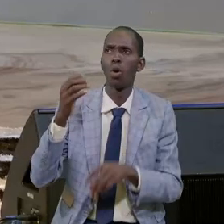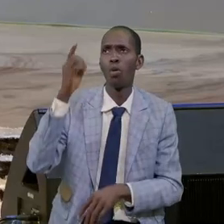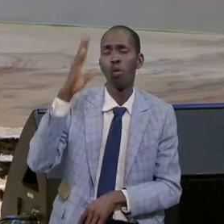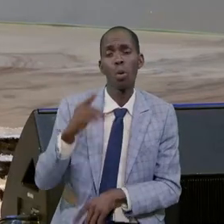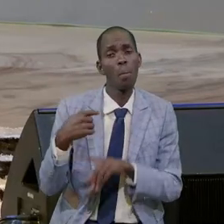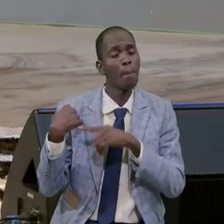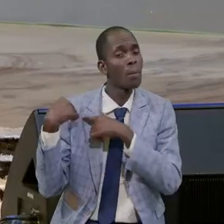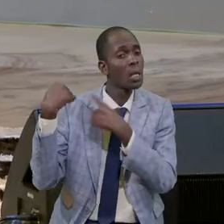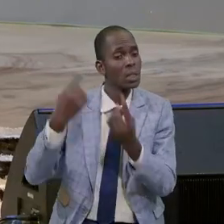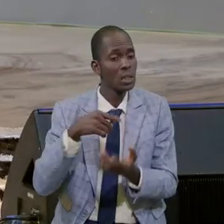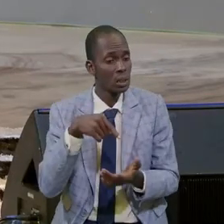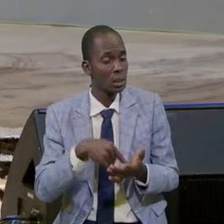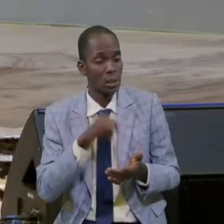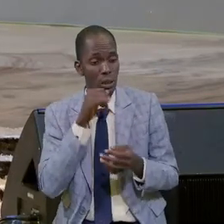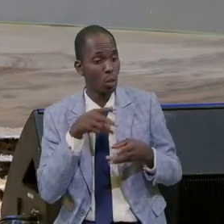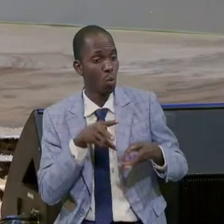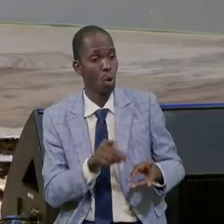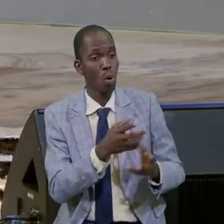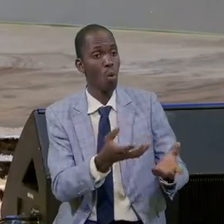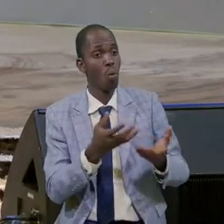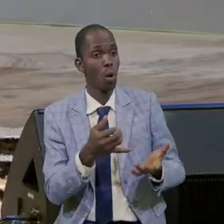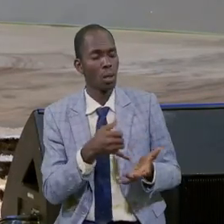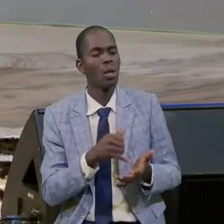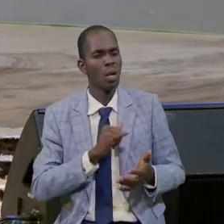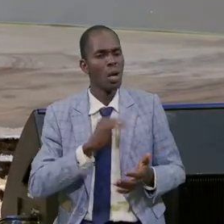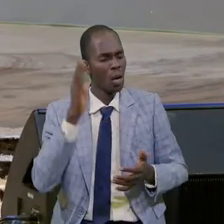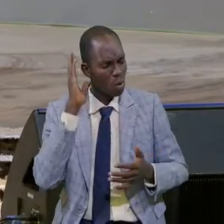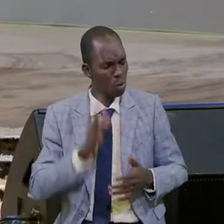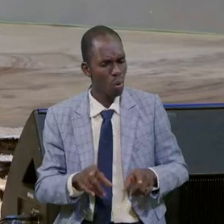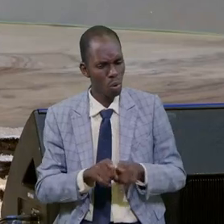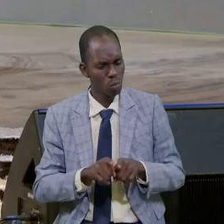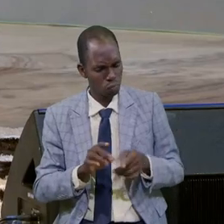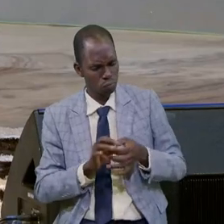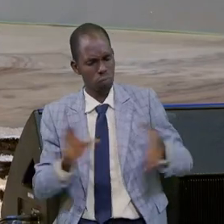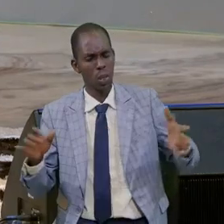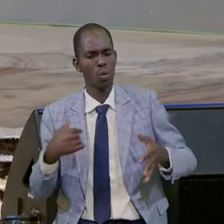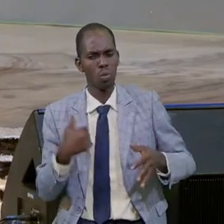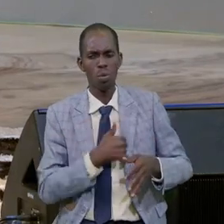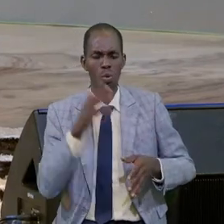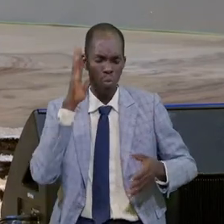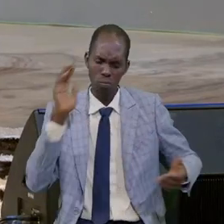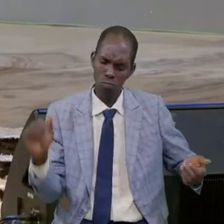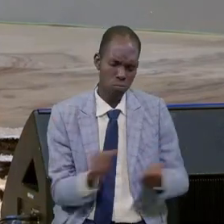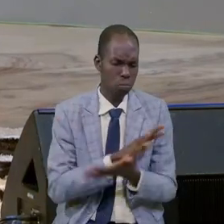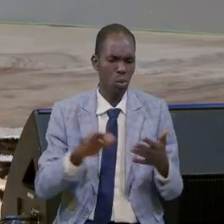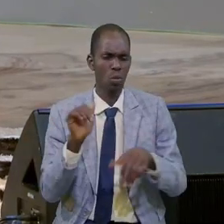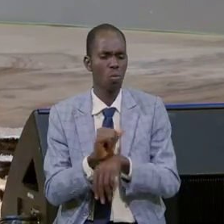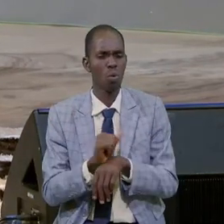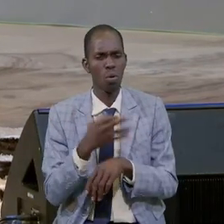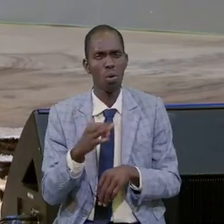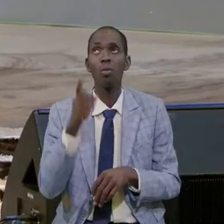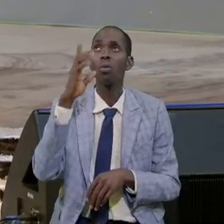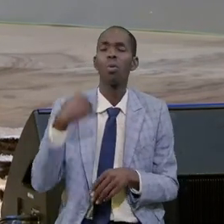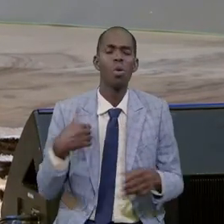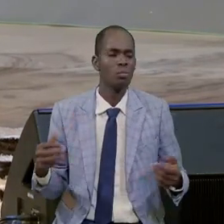puisque voici la voie qu'il veut ça, moi, je vais laisser cela. On détruit l'œuvre de Dieu. On